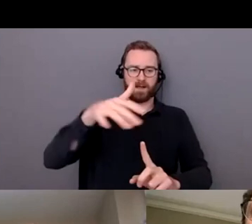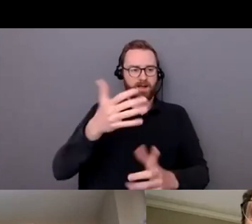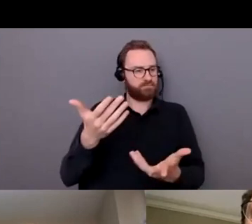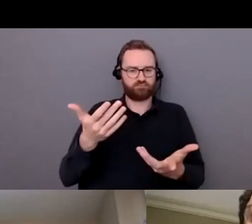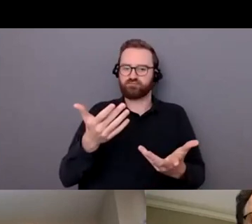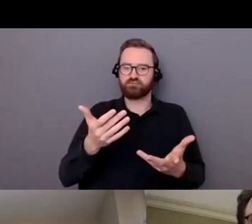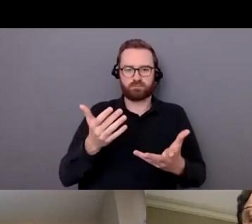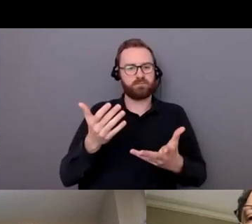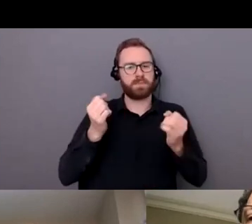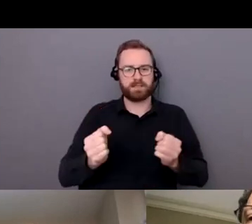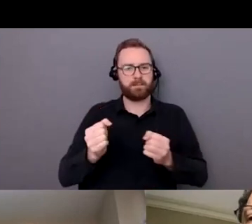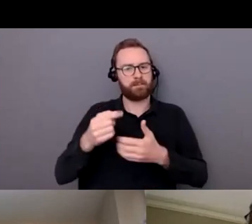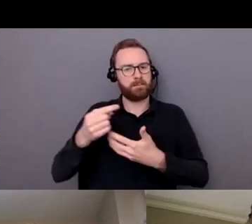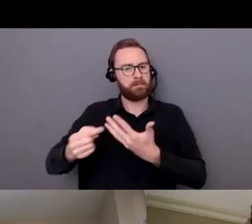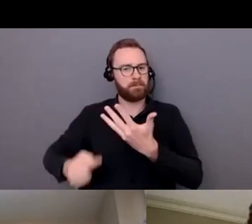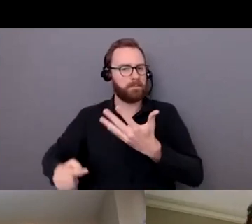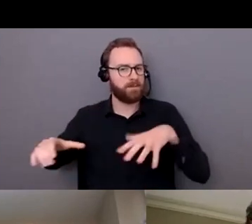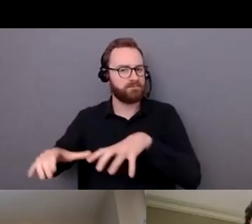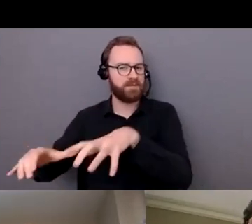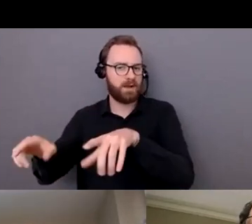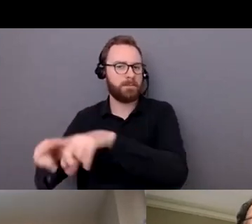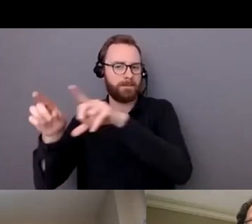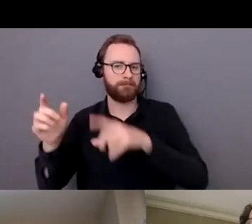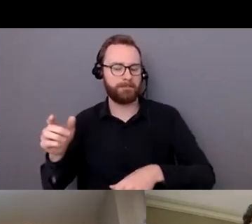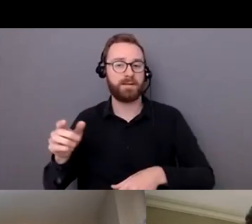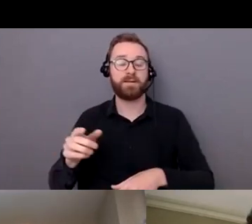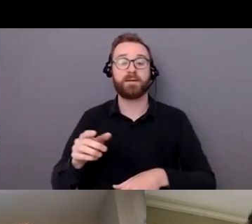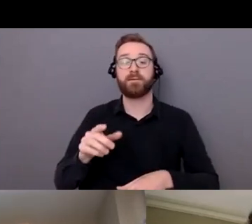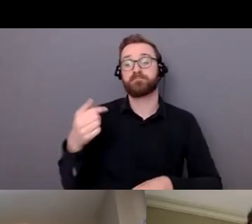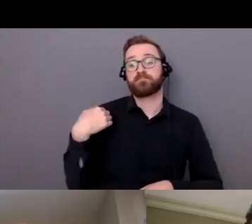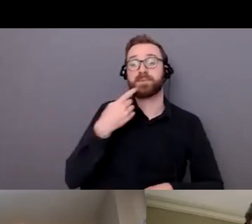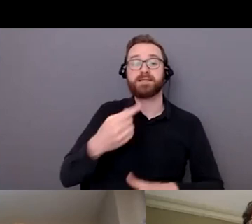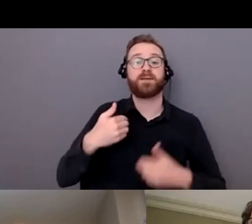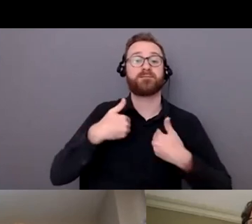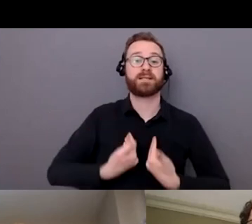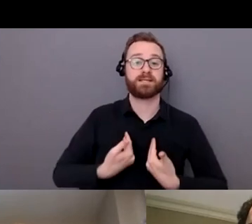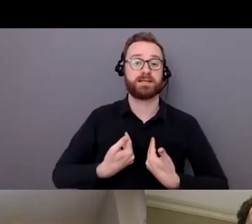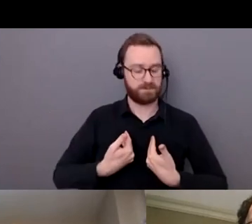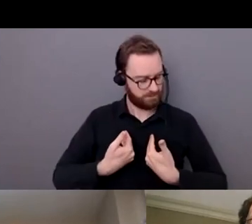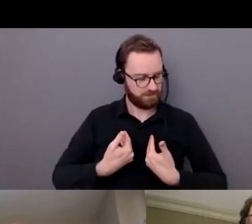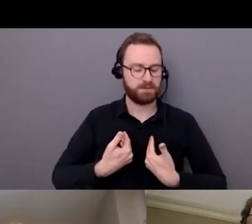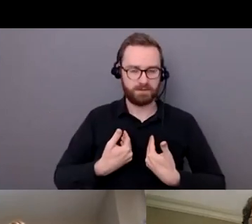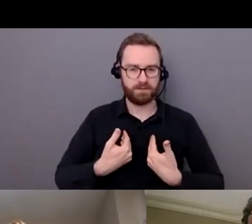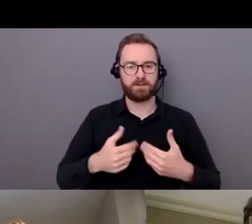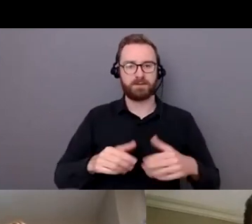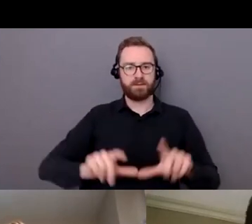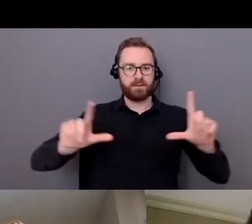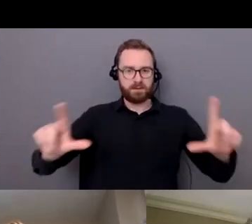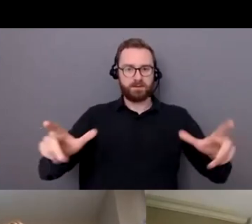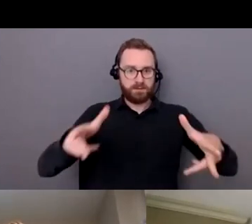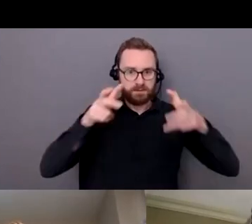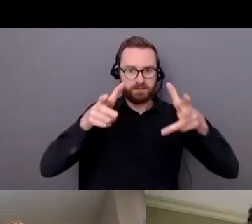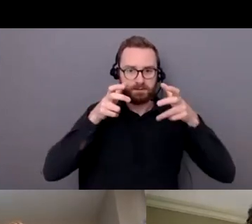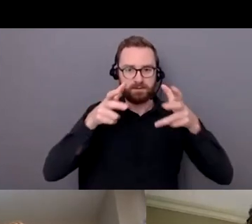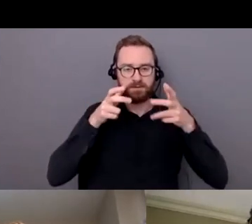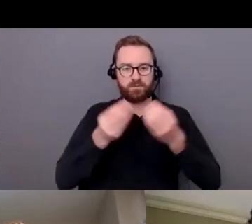certaines choses. Par contre, tantôt, une des questions soulevait la fatigue. Hein. Il peut y avoir une fatigue plus grande pour tout le monde. On passe beaucoup plus de temps avec nos yeux, toujours